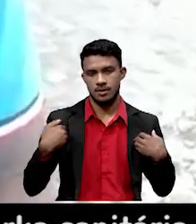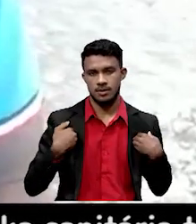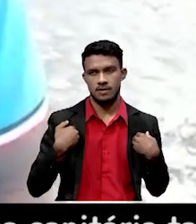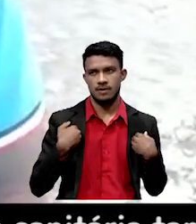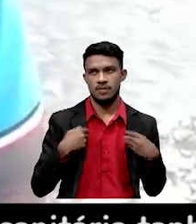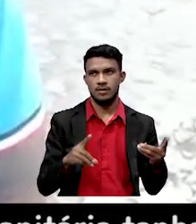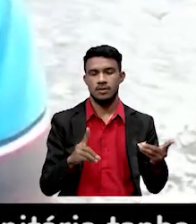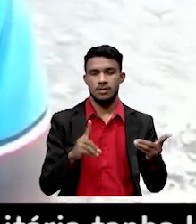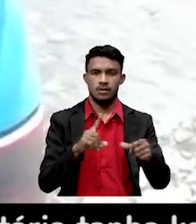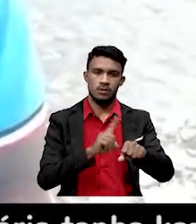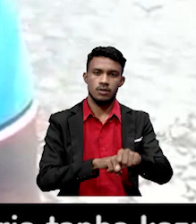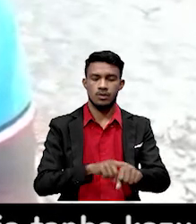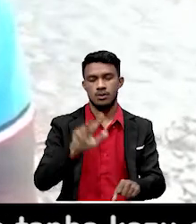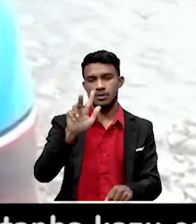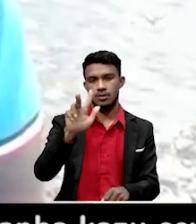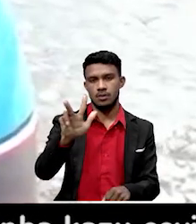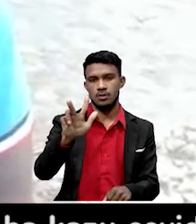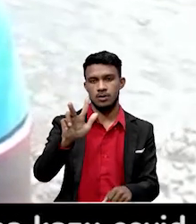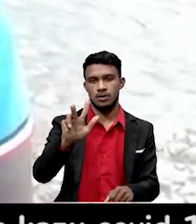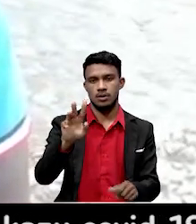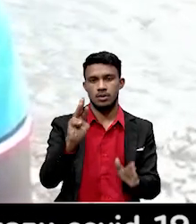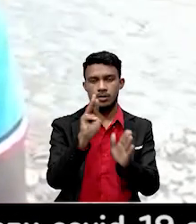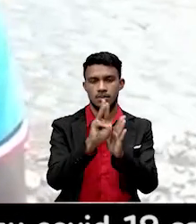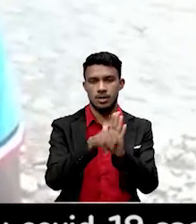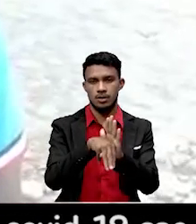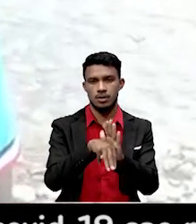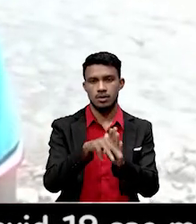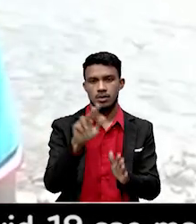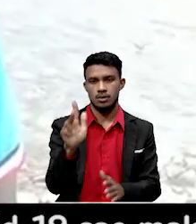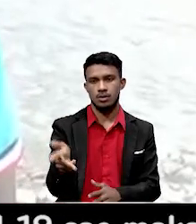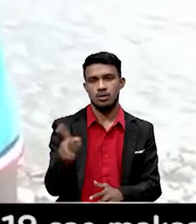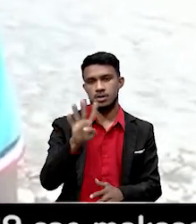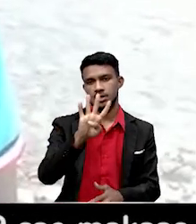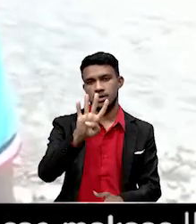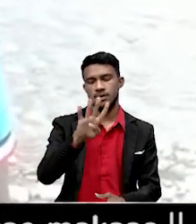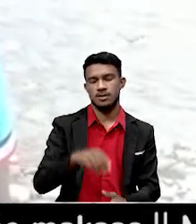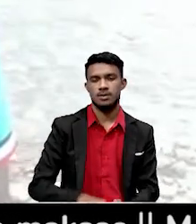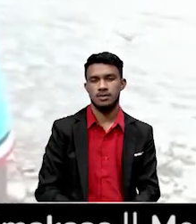tuku tol lima minit hat nu tol nol resinghat.